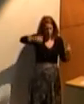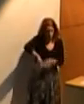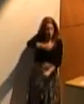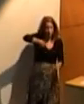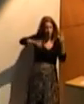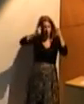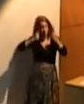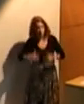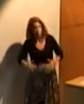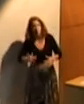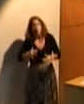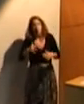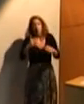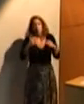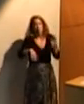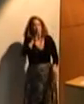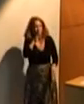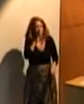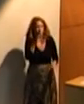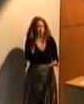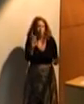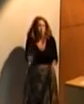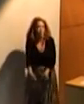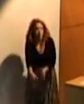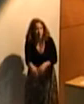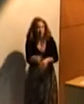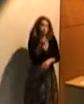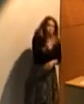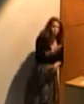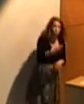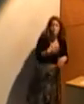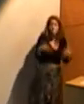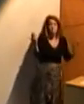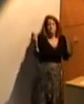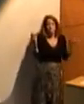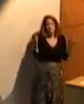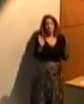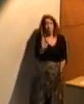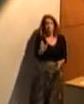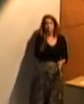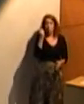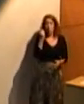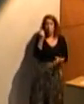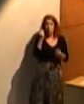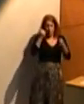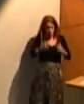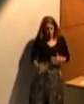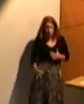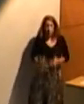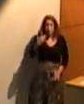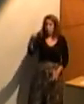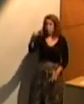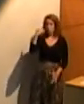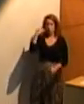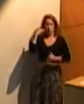influence peut être délétère c'est vrai est peut être bonne mais en tout cas elle est ce que nous sommes cette influence est elle participe